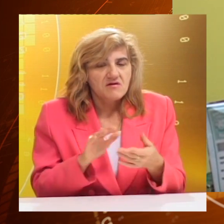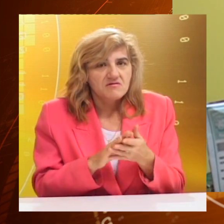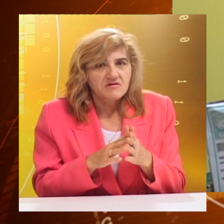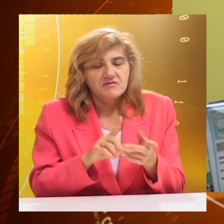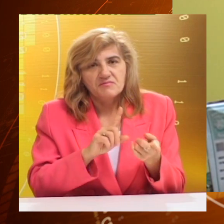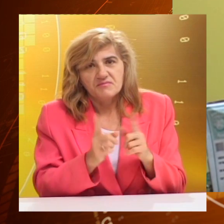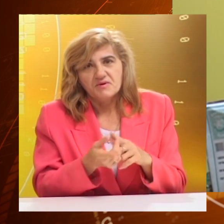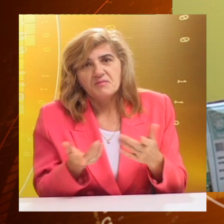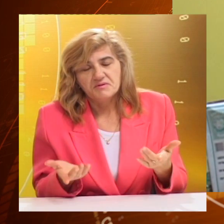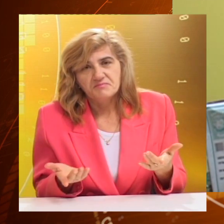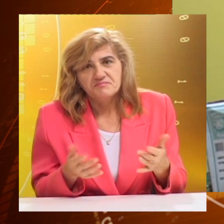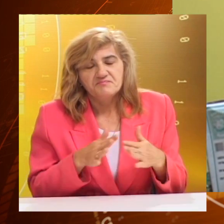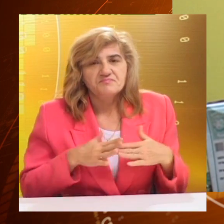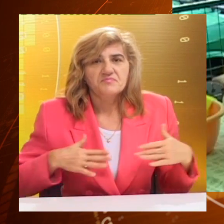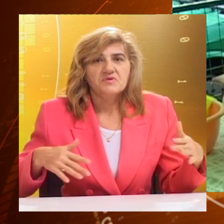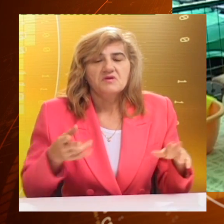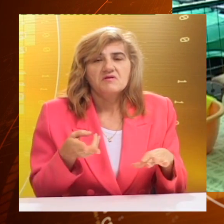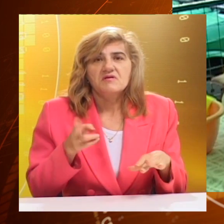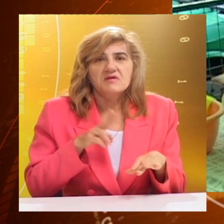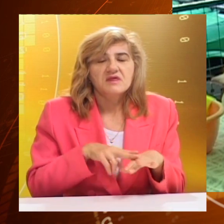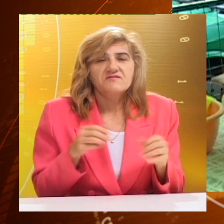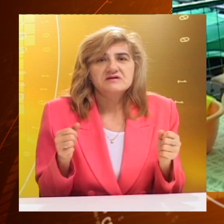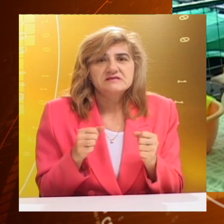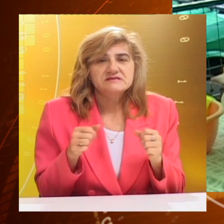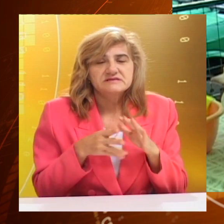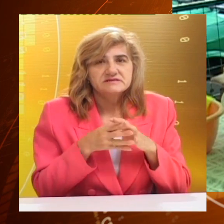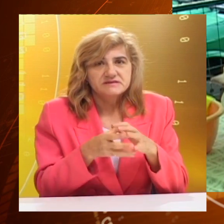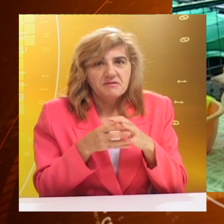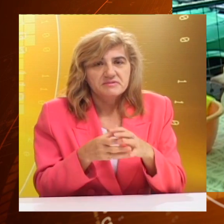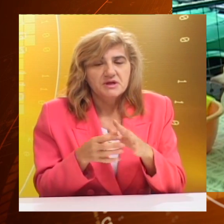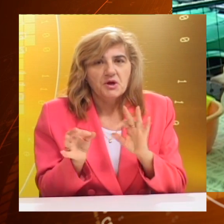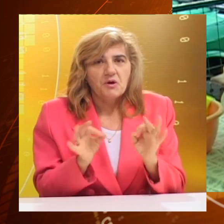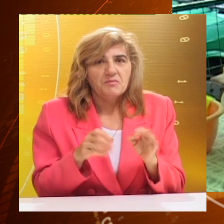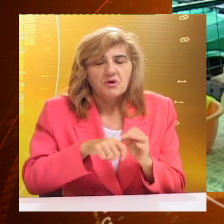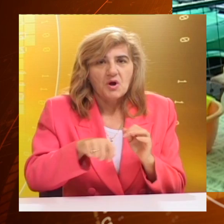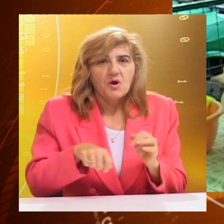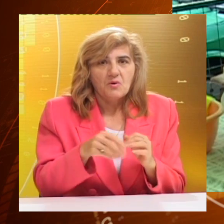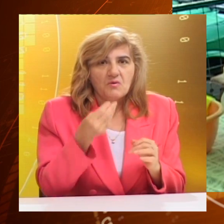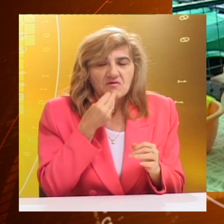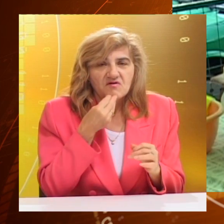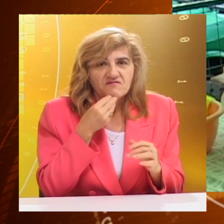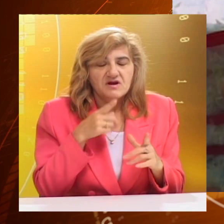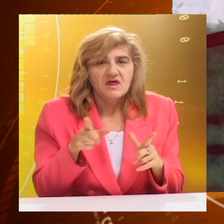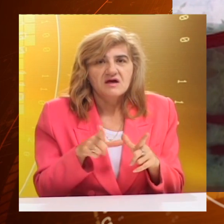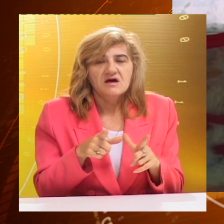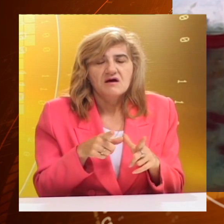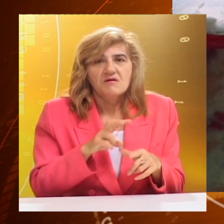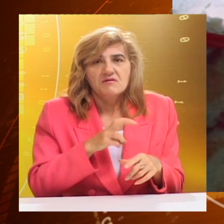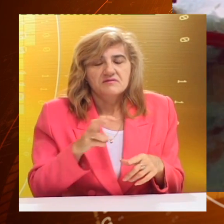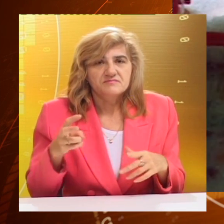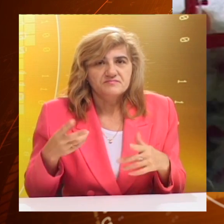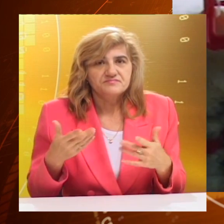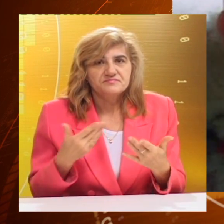zahlađenja situacija će se okrenuti. Kod nas se kupus najviše koristi u formi zimnice. Od njega se pripremaju razna kuvana jela, koristi se i